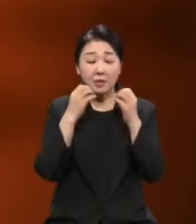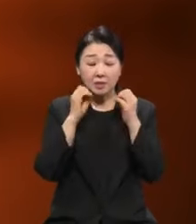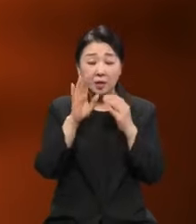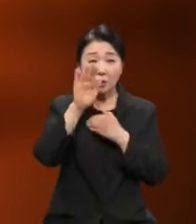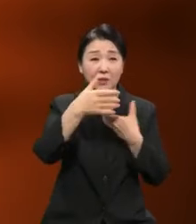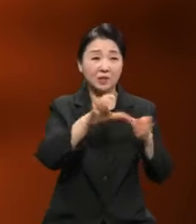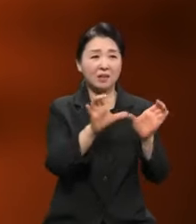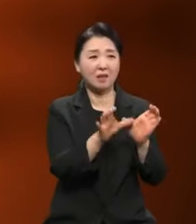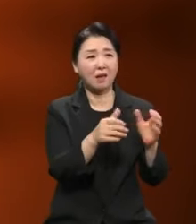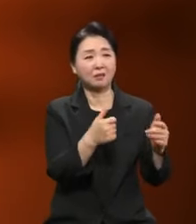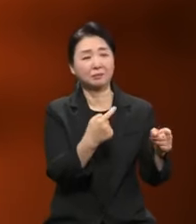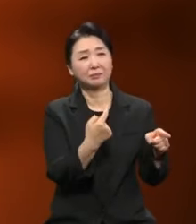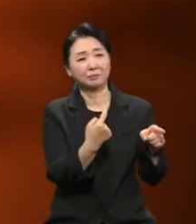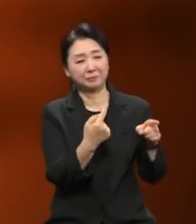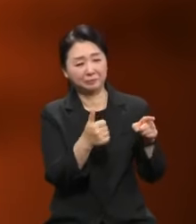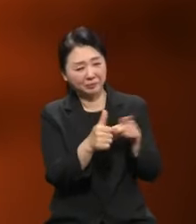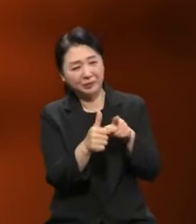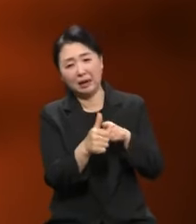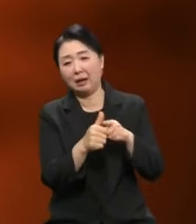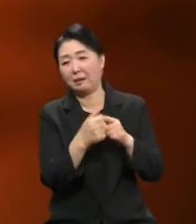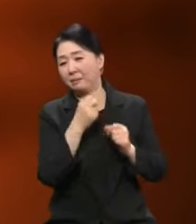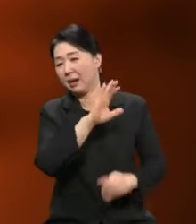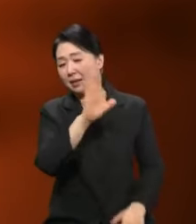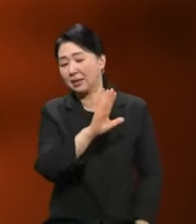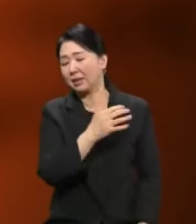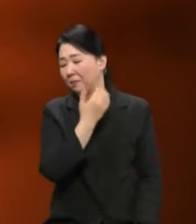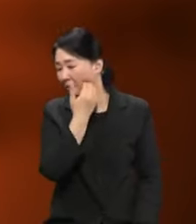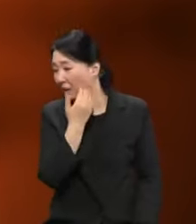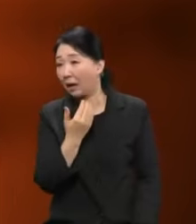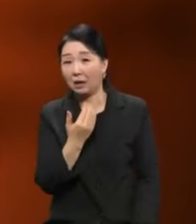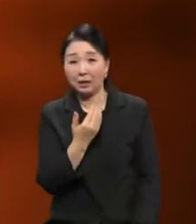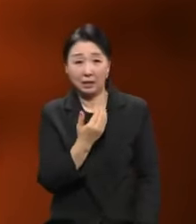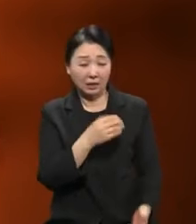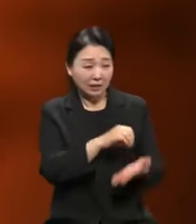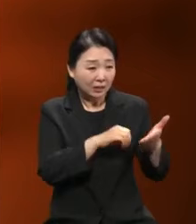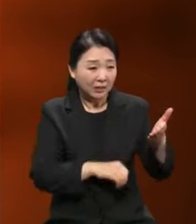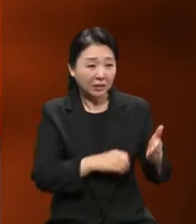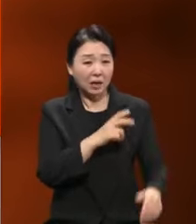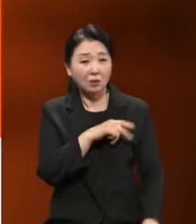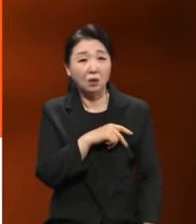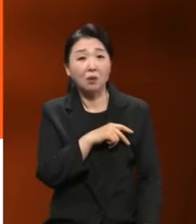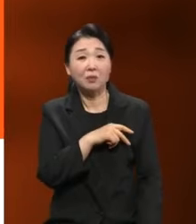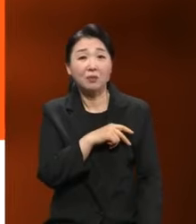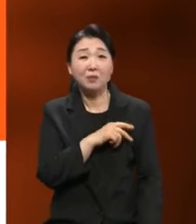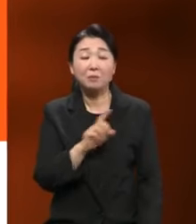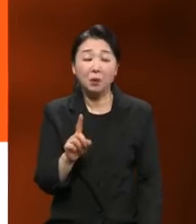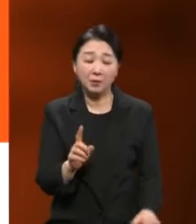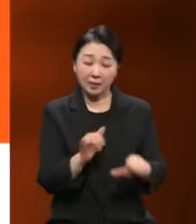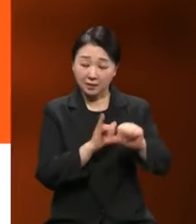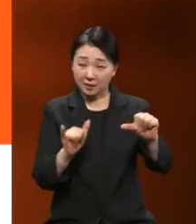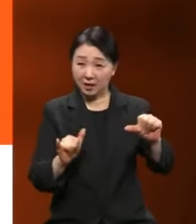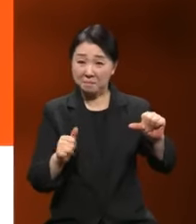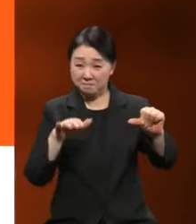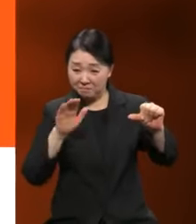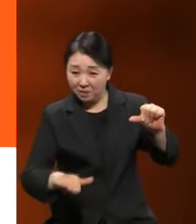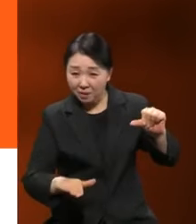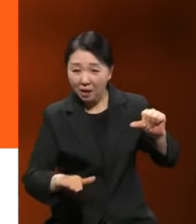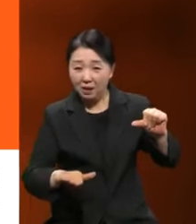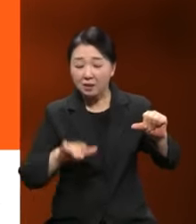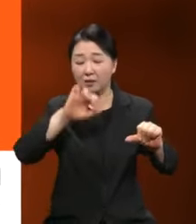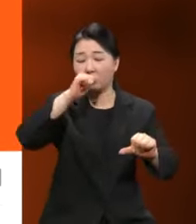발언에 대응하지 않겠다, 민망하다며 탈당하는 의원으로 의석수가 5석 미만이 되면 국고보조금을